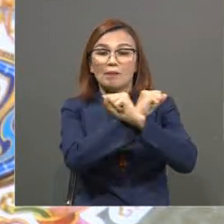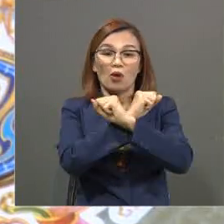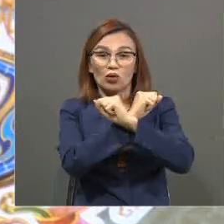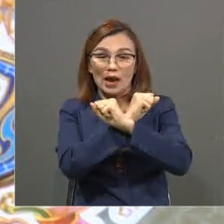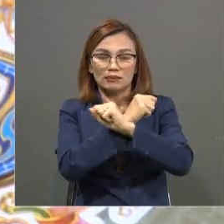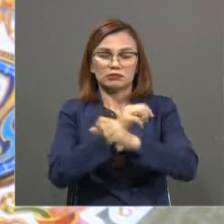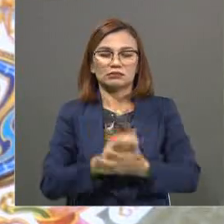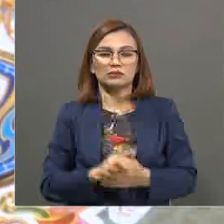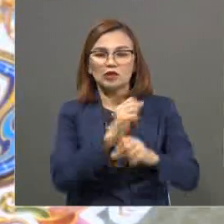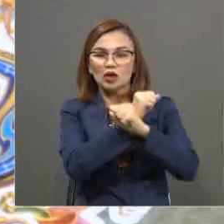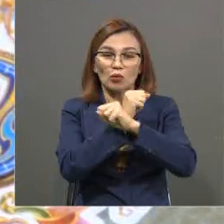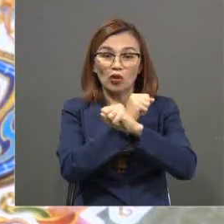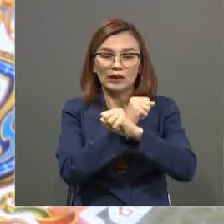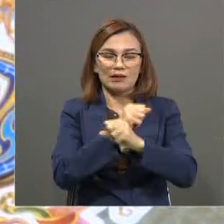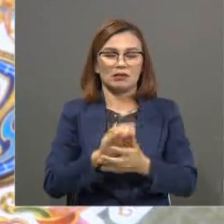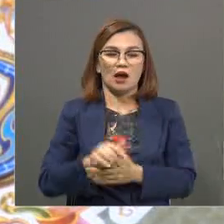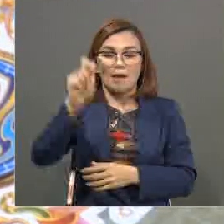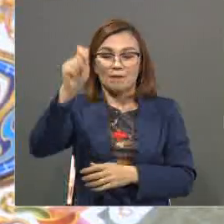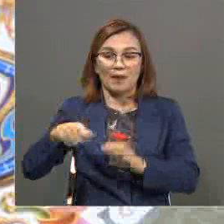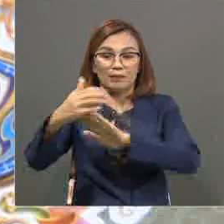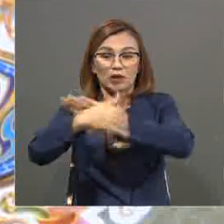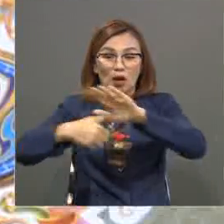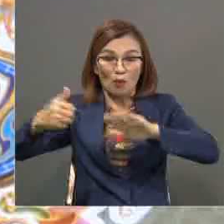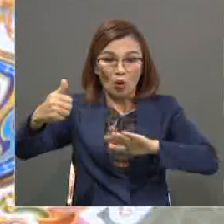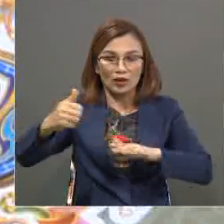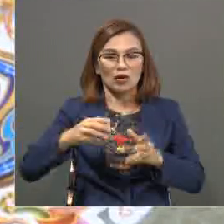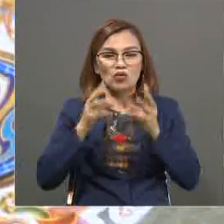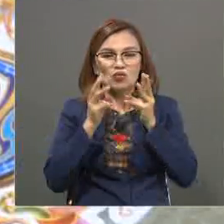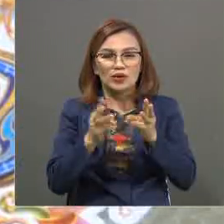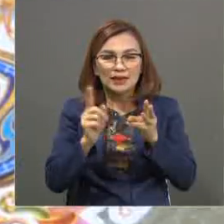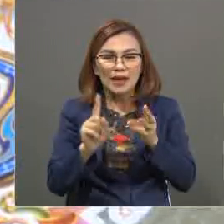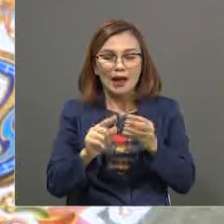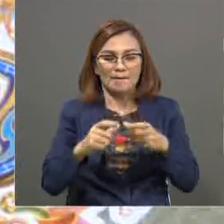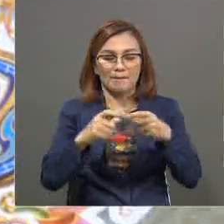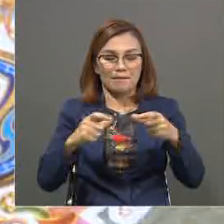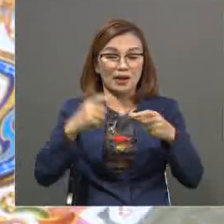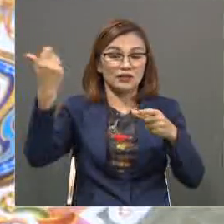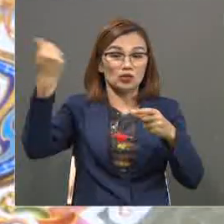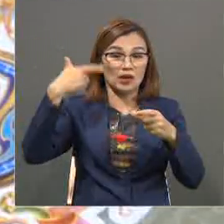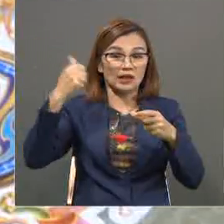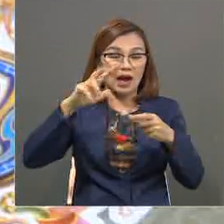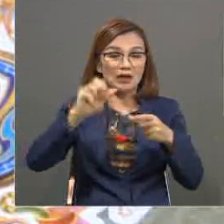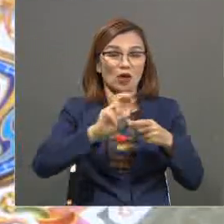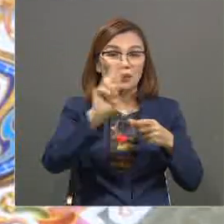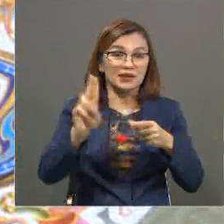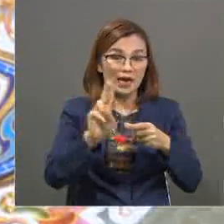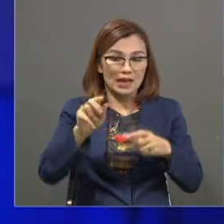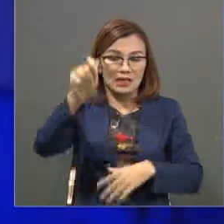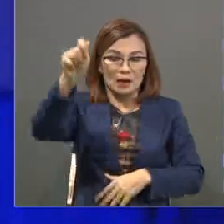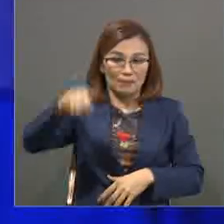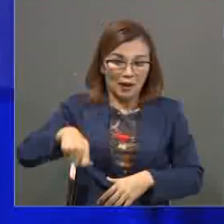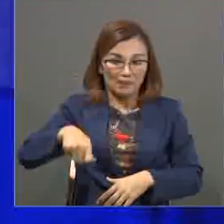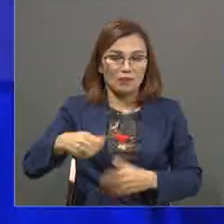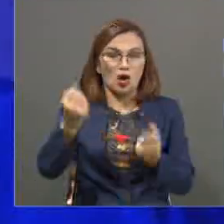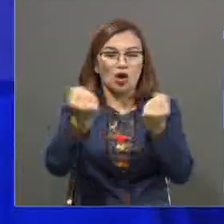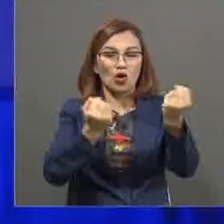สิทธิ์ไม่ให้เราถูกมิจฉาชีพสวมสิทธิ์ไปนะคือเวลาเราเอาบัตรสวัสดิการแห่งรัฐไปใช้ซื้อของแลกของจากพวกรถ